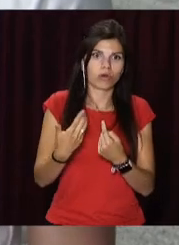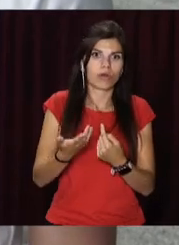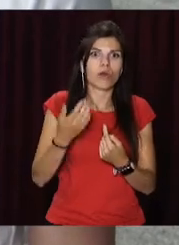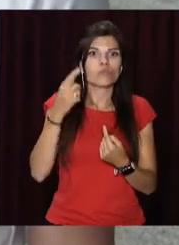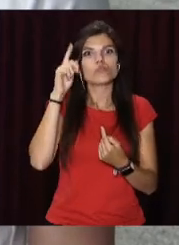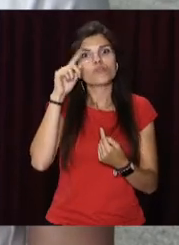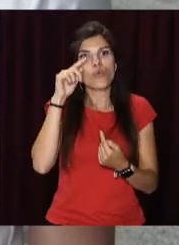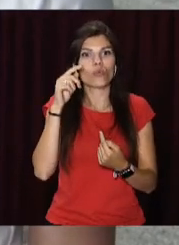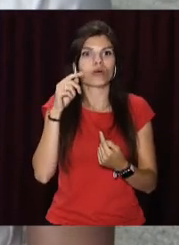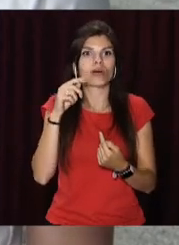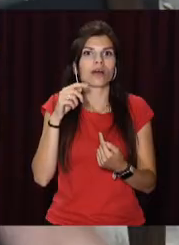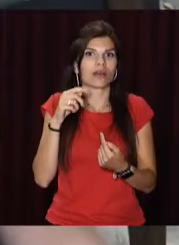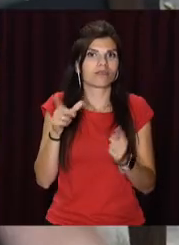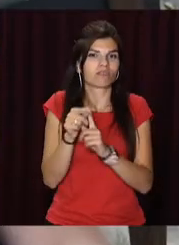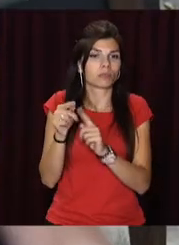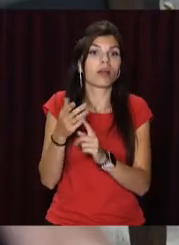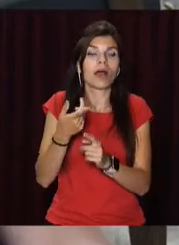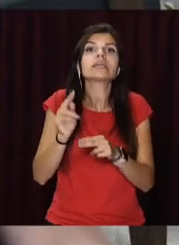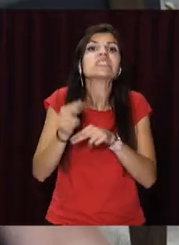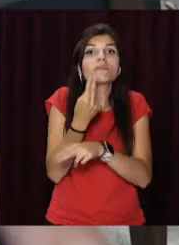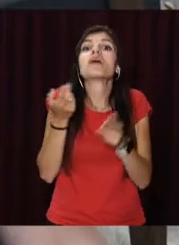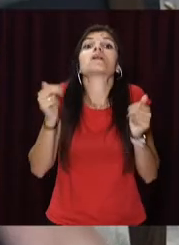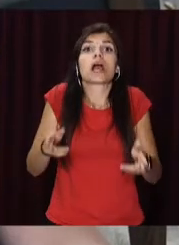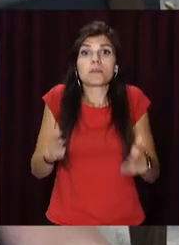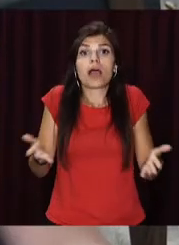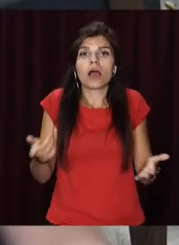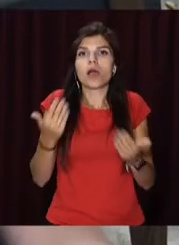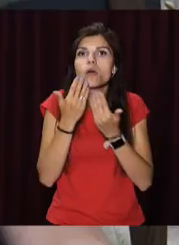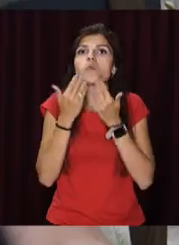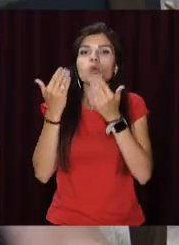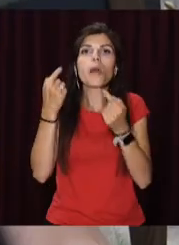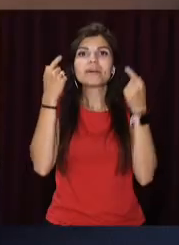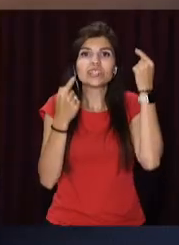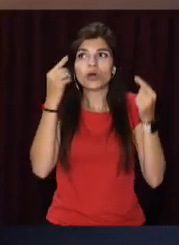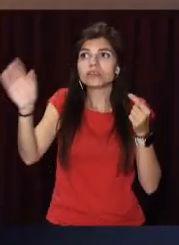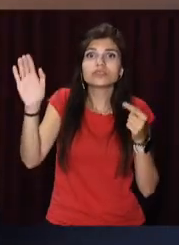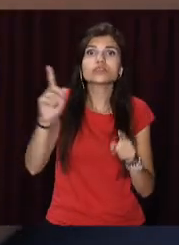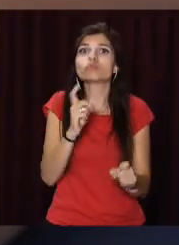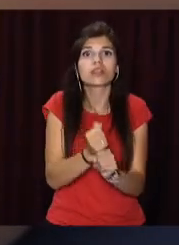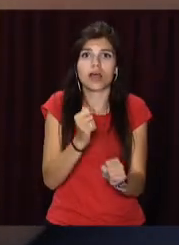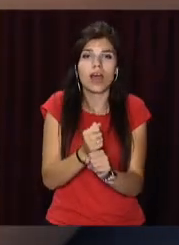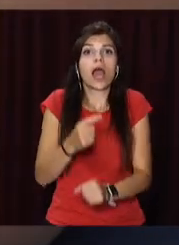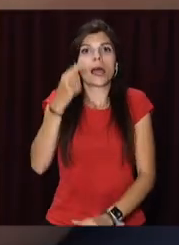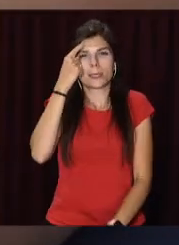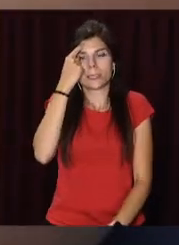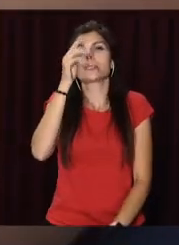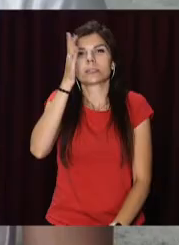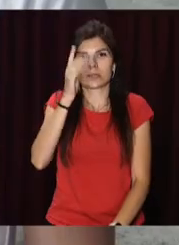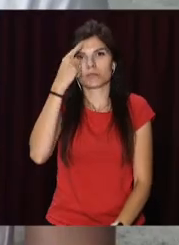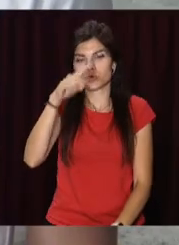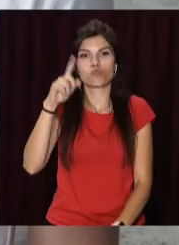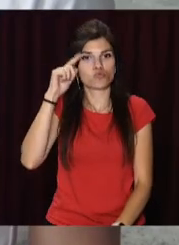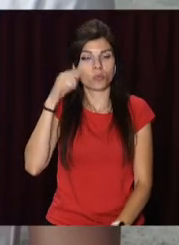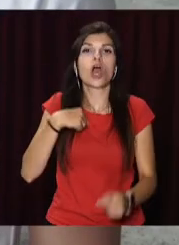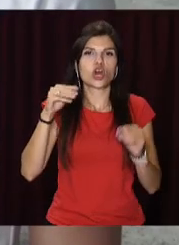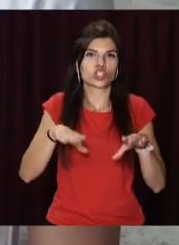елементарні, ті з елементами страху. Аби виправити ситуацію, Олександра звернулася по допомогу до психолога. Тоді й народилася ідея мультику. Ми